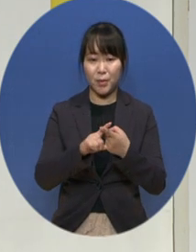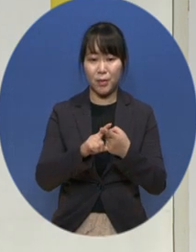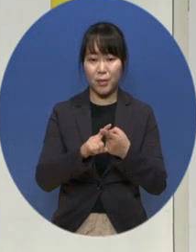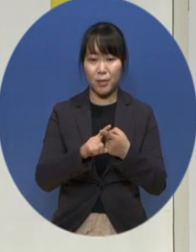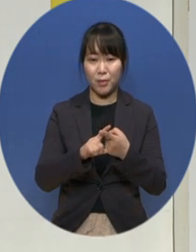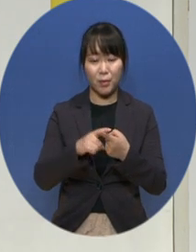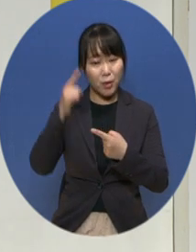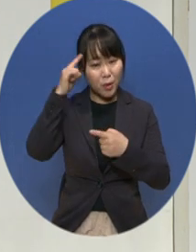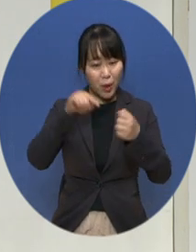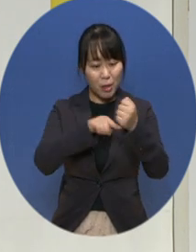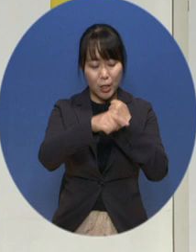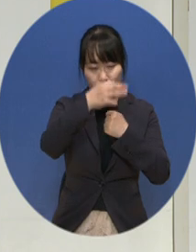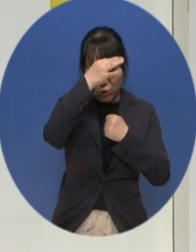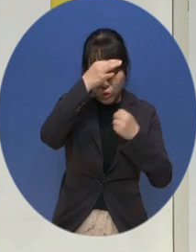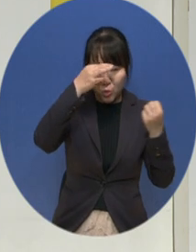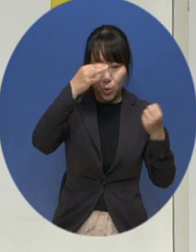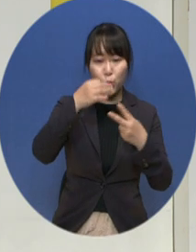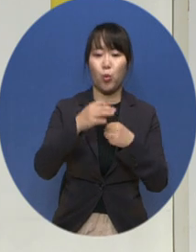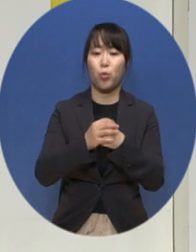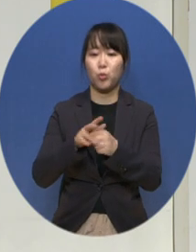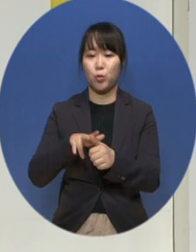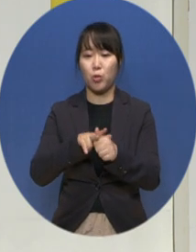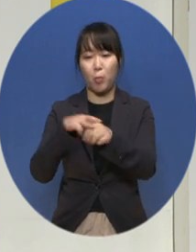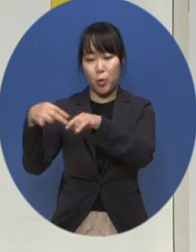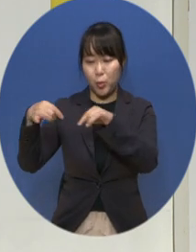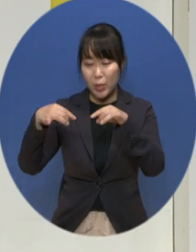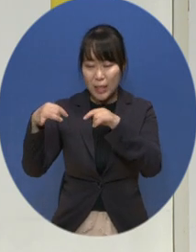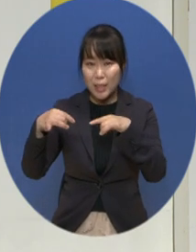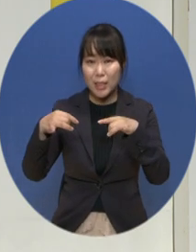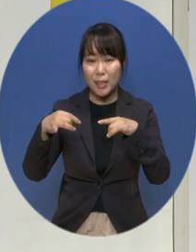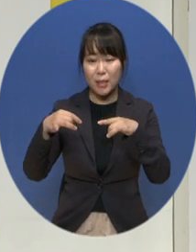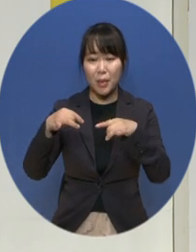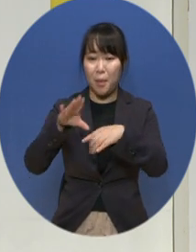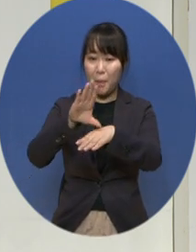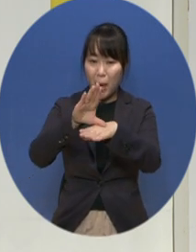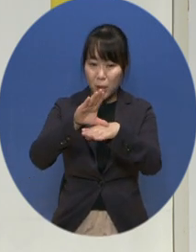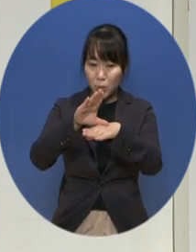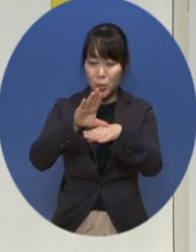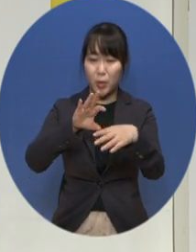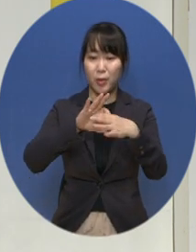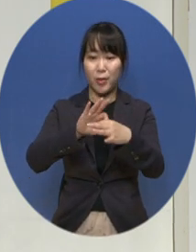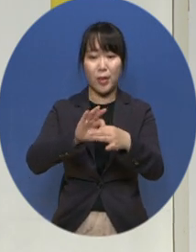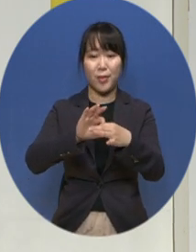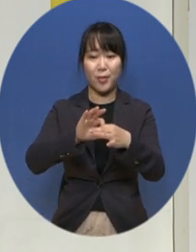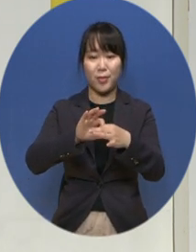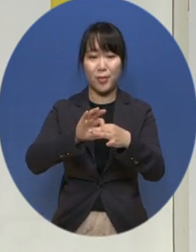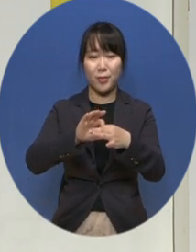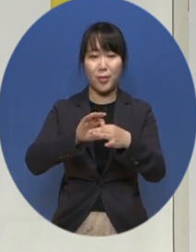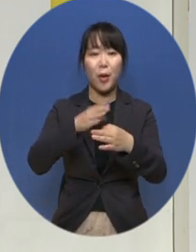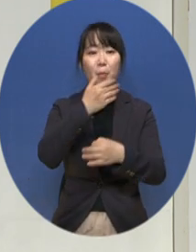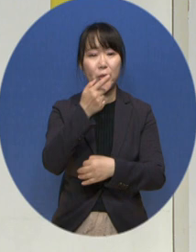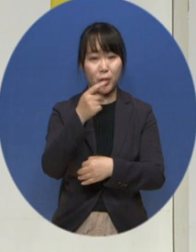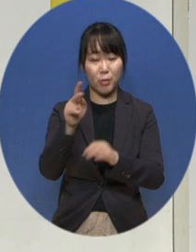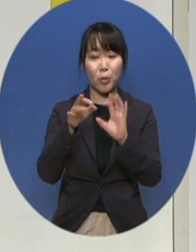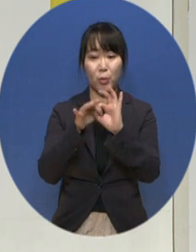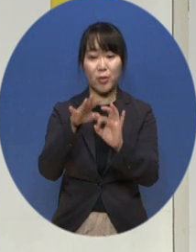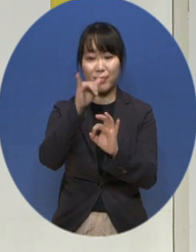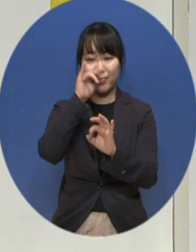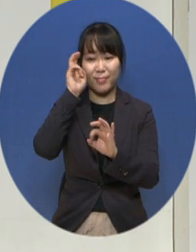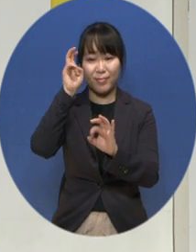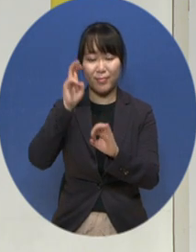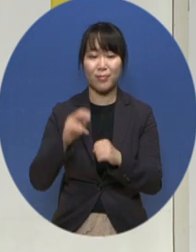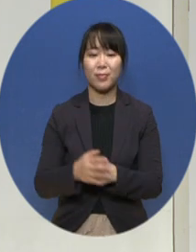아까 말씀드린대로 과학 기술과 총무 통신 4 방송을 다루는 오렌지 tv 도 관련되기 있죠